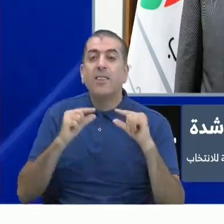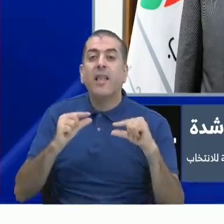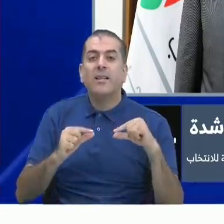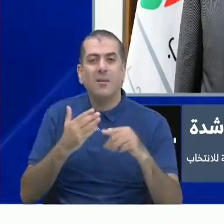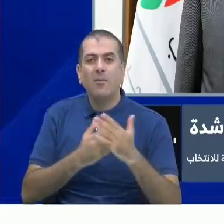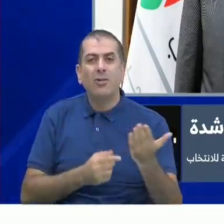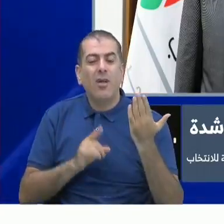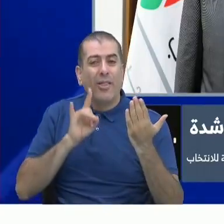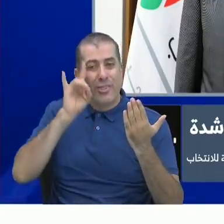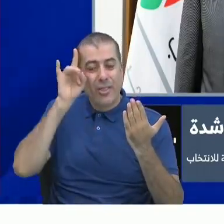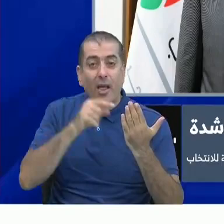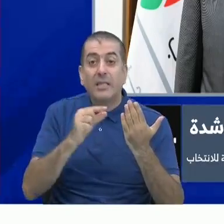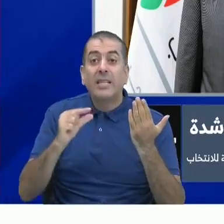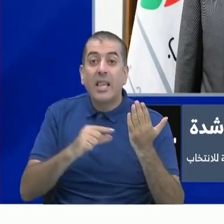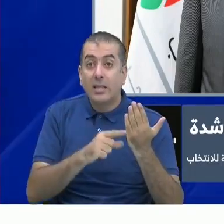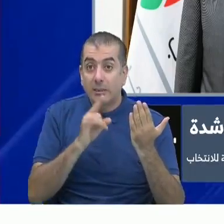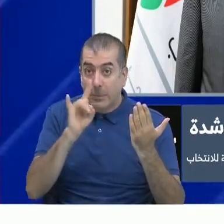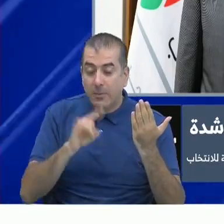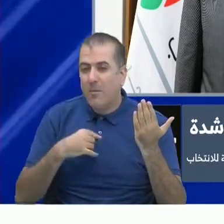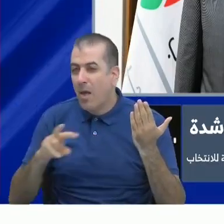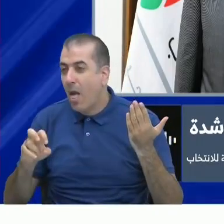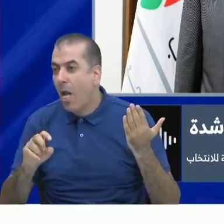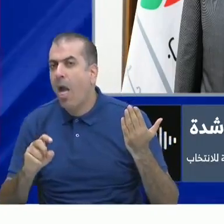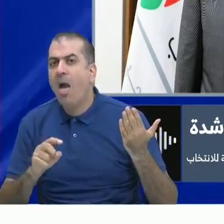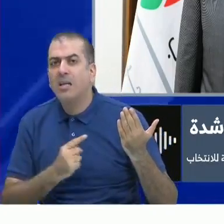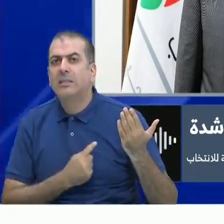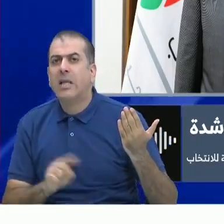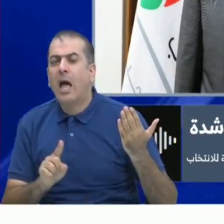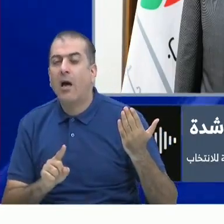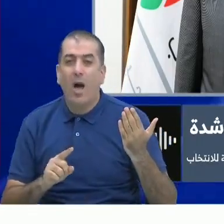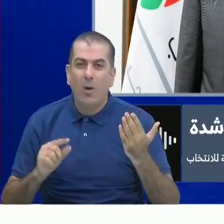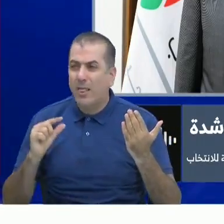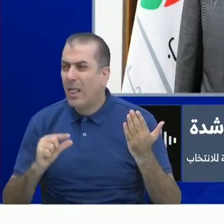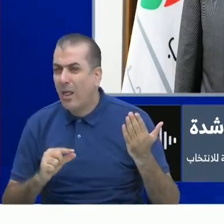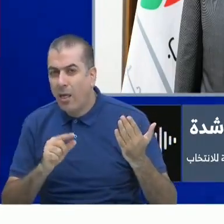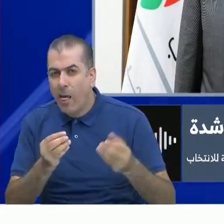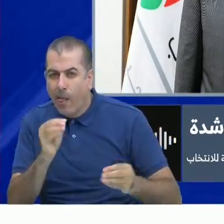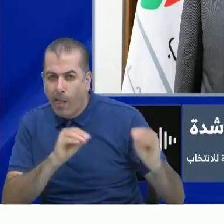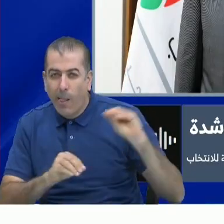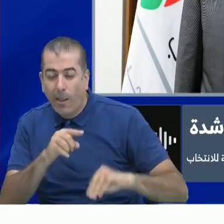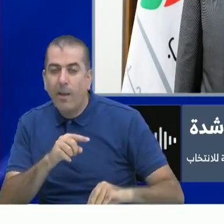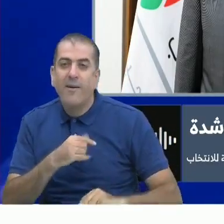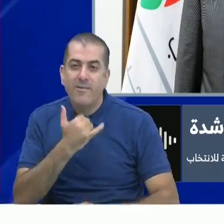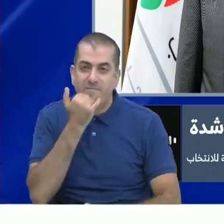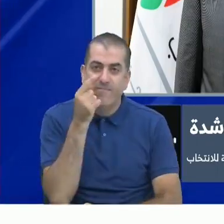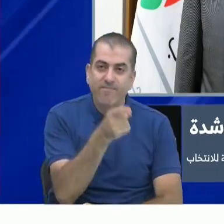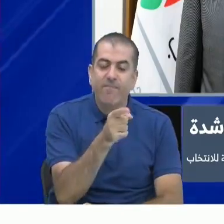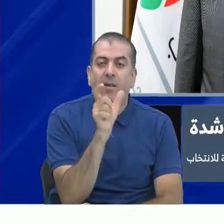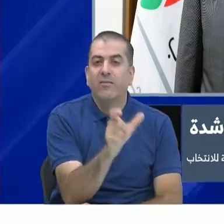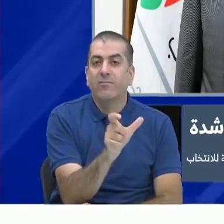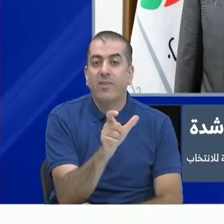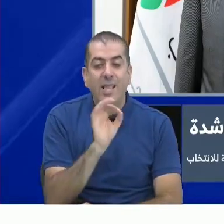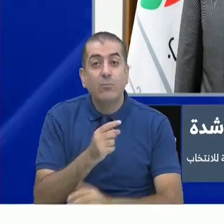صحة الأدلة التي بحوزته. هذا يعني بهذه الحدود تكون مسؤولية الهيئة. بغير